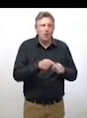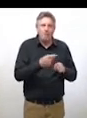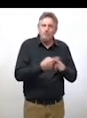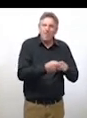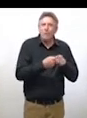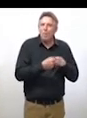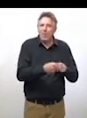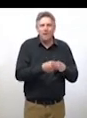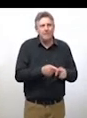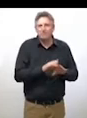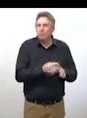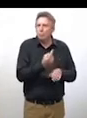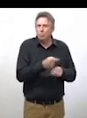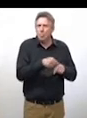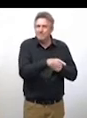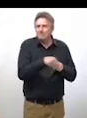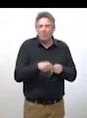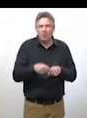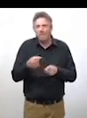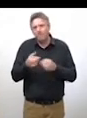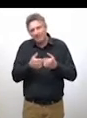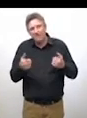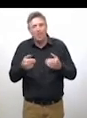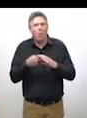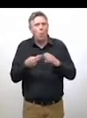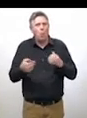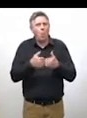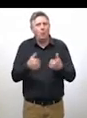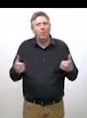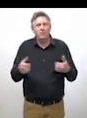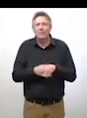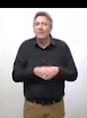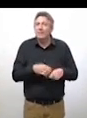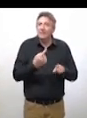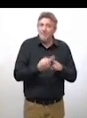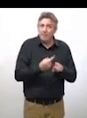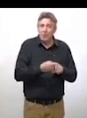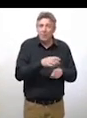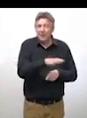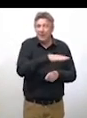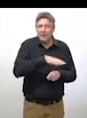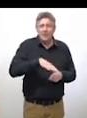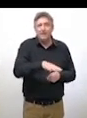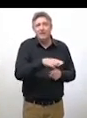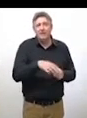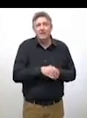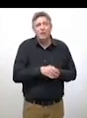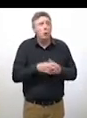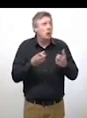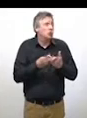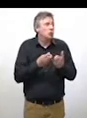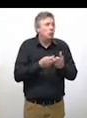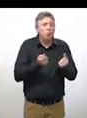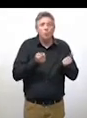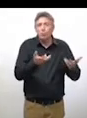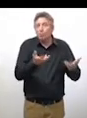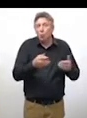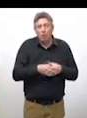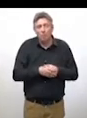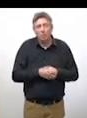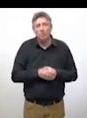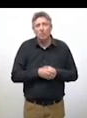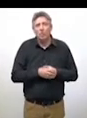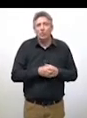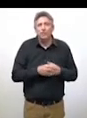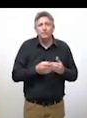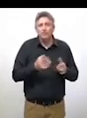l'euro, c'est que grâce à cela, on a une monnaie et les exemples aujourd'hui sont légion. On a un très bon